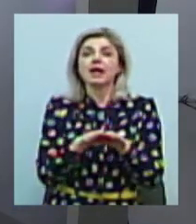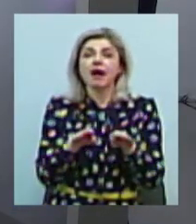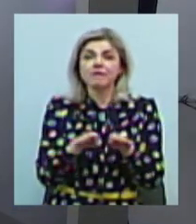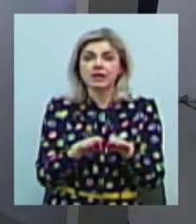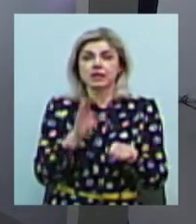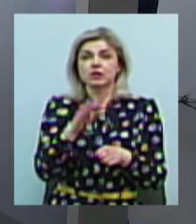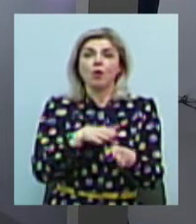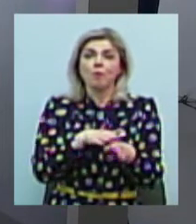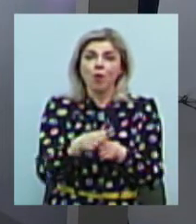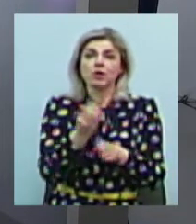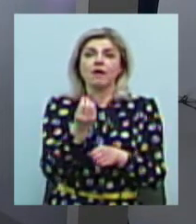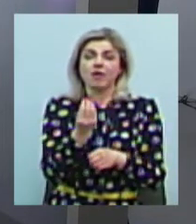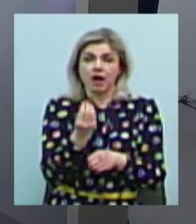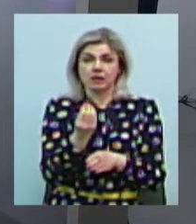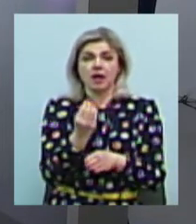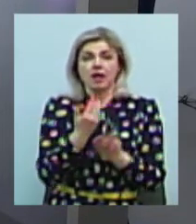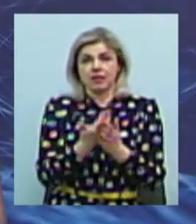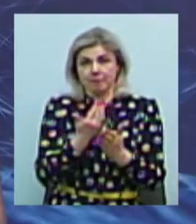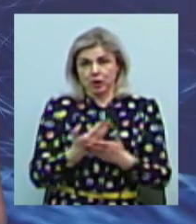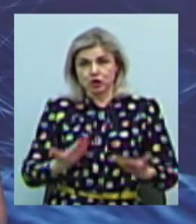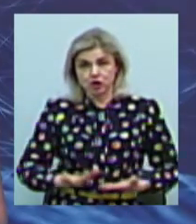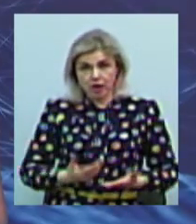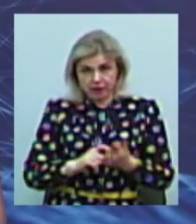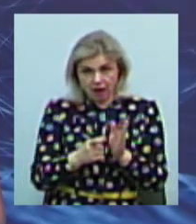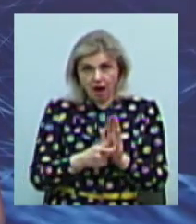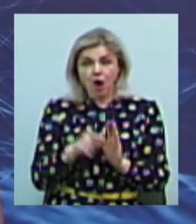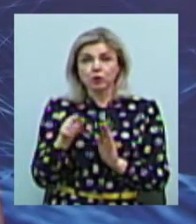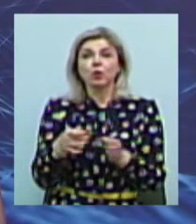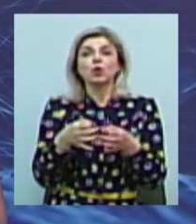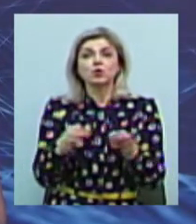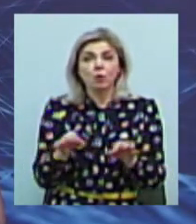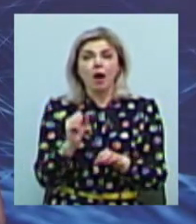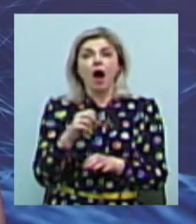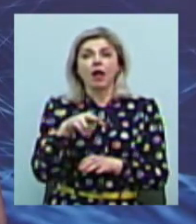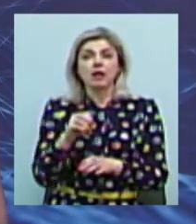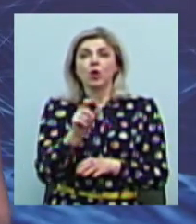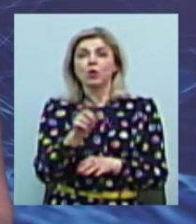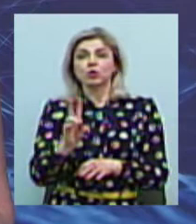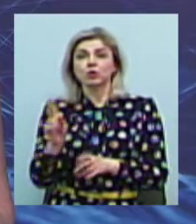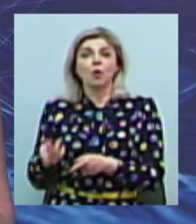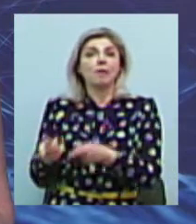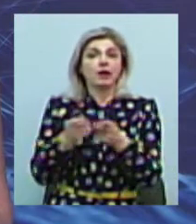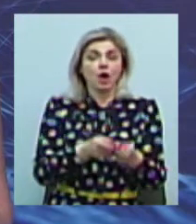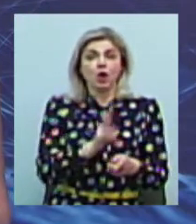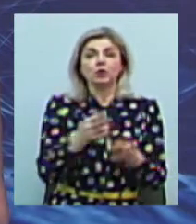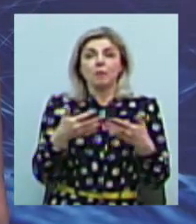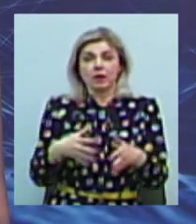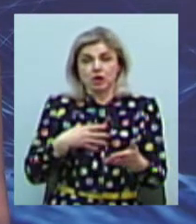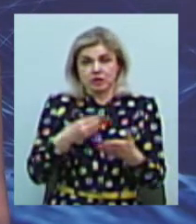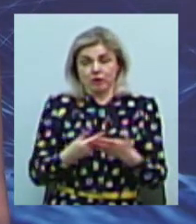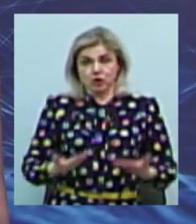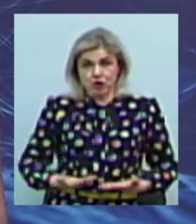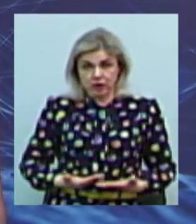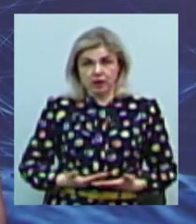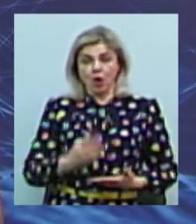повною вартістю, наприклад, житла, то воно доступне. Але люди, які переїхали, які втратили своє житло, ну, в